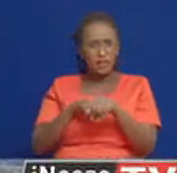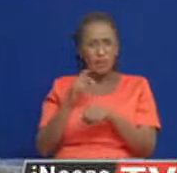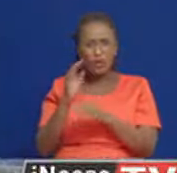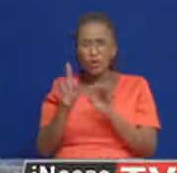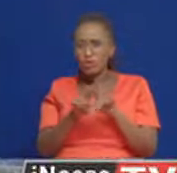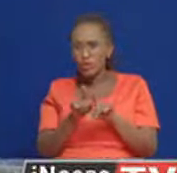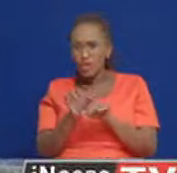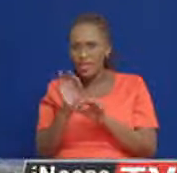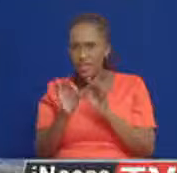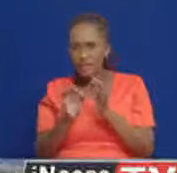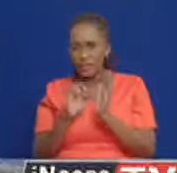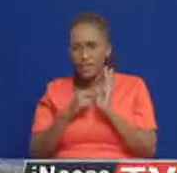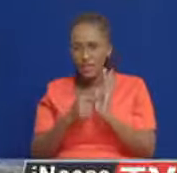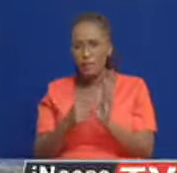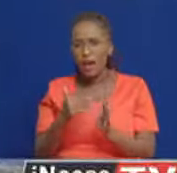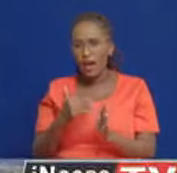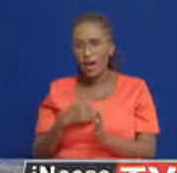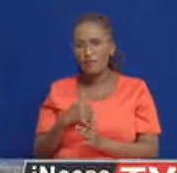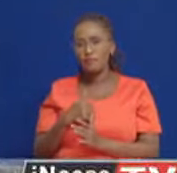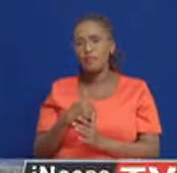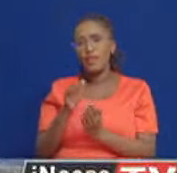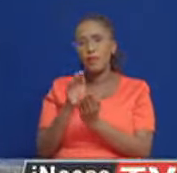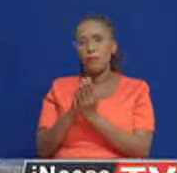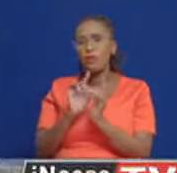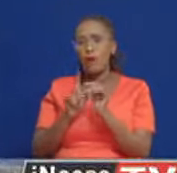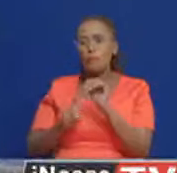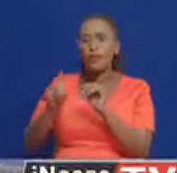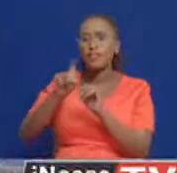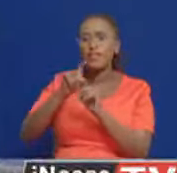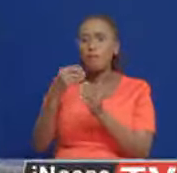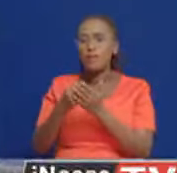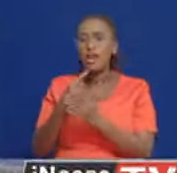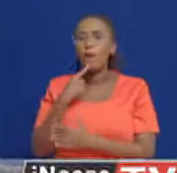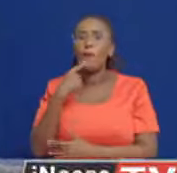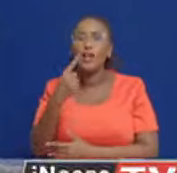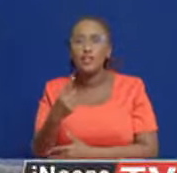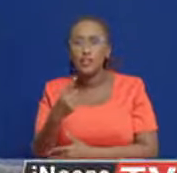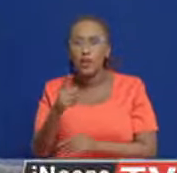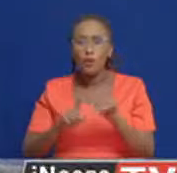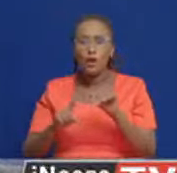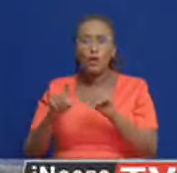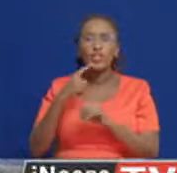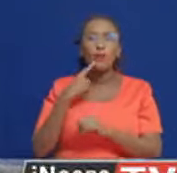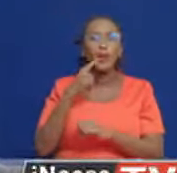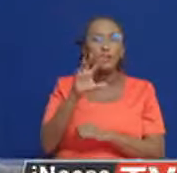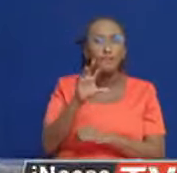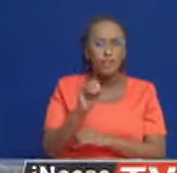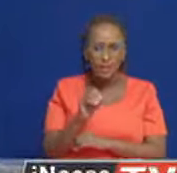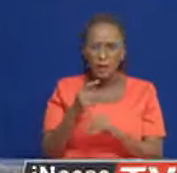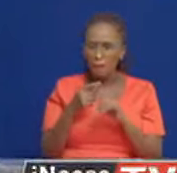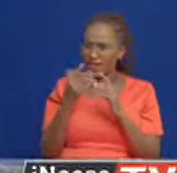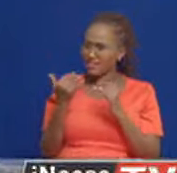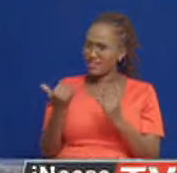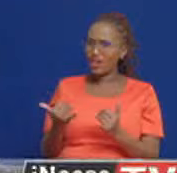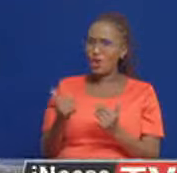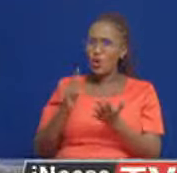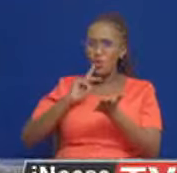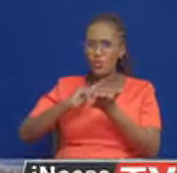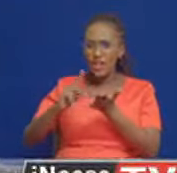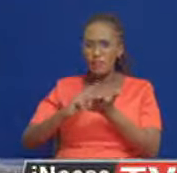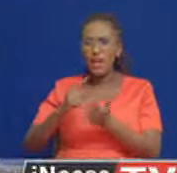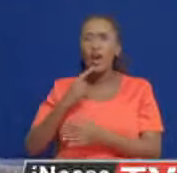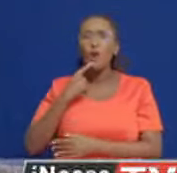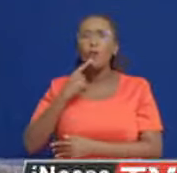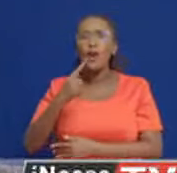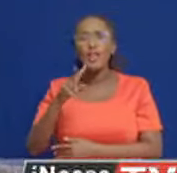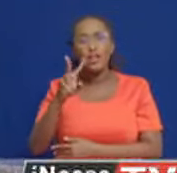tulipo mfano pale wa 1,500 unaongeza shilingi 115 lakini sasa hivi utalipia 120